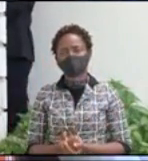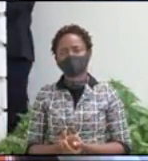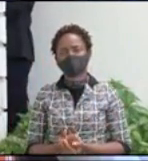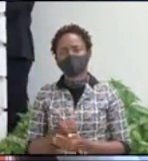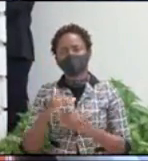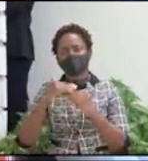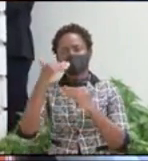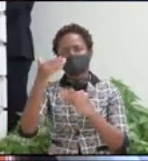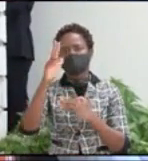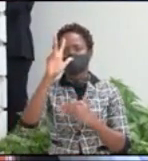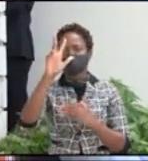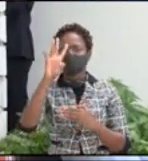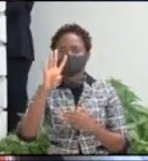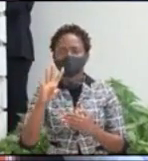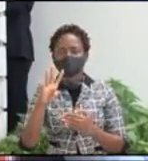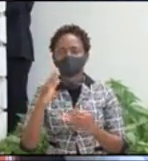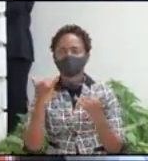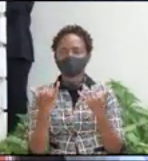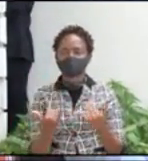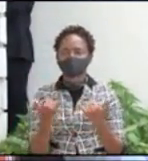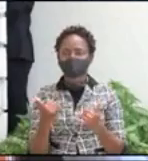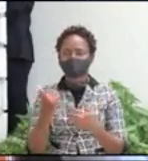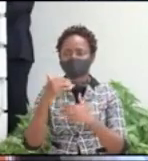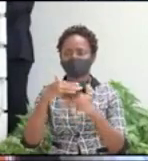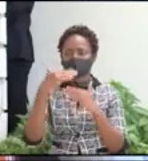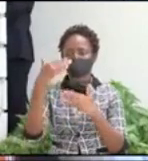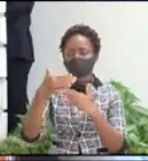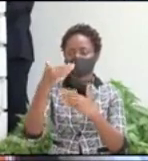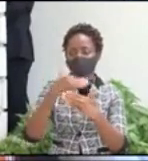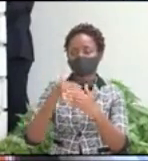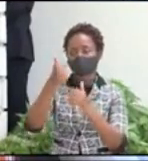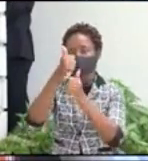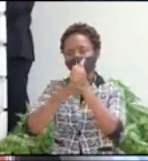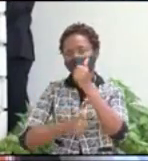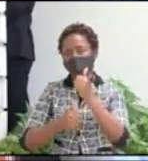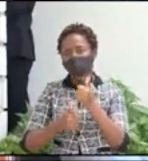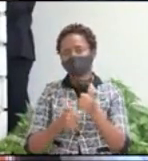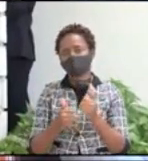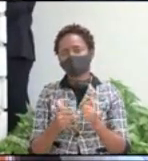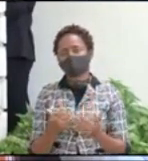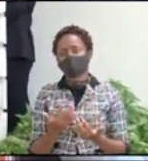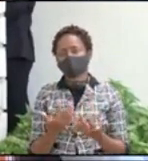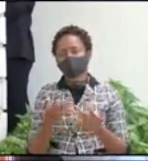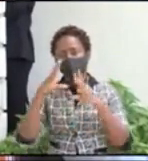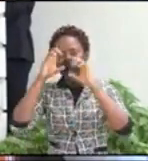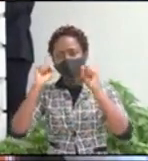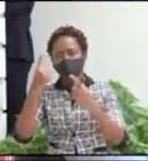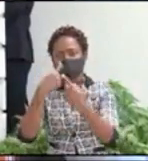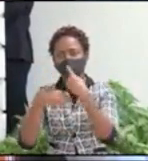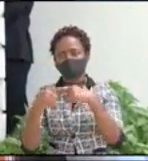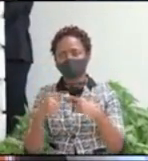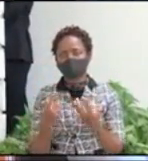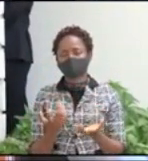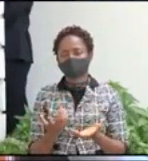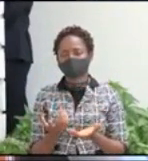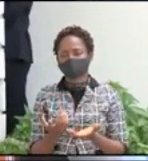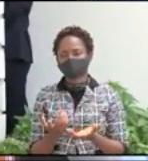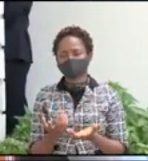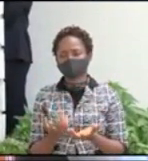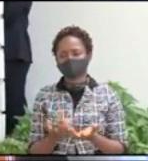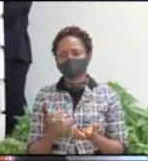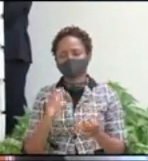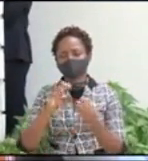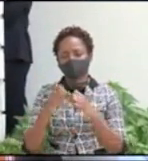supposé exception c'est les règles là. Qu'on y a après chaque mandat en président, gon groupe monde qui sorti côté sorti va